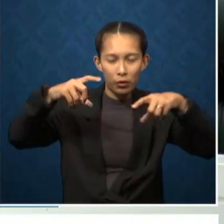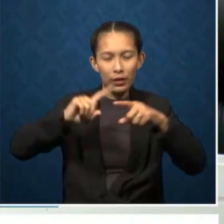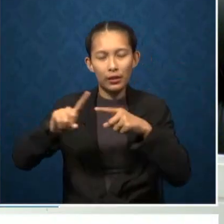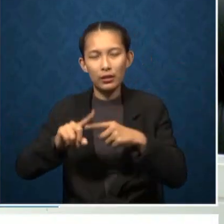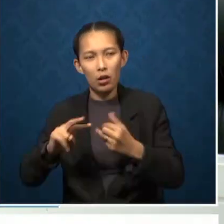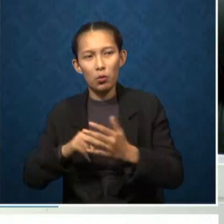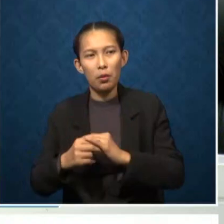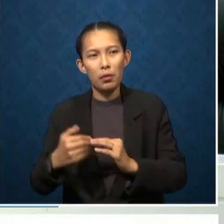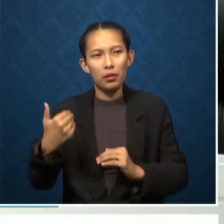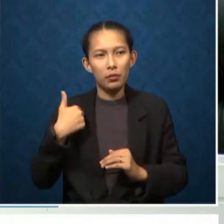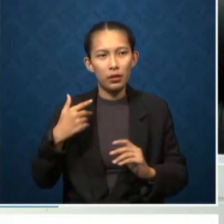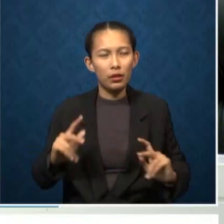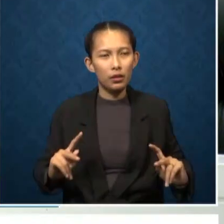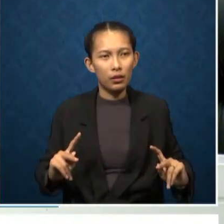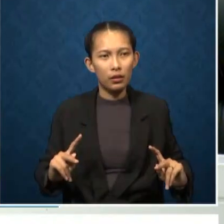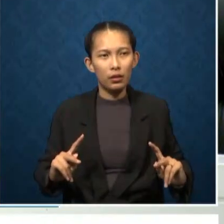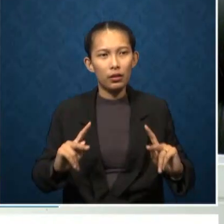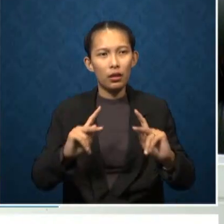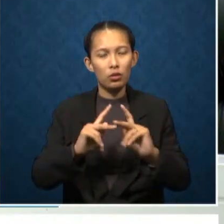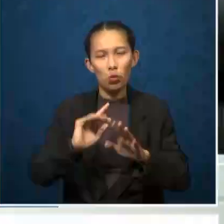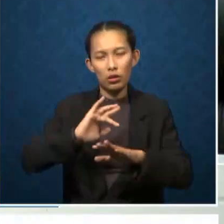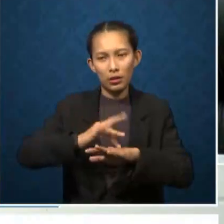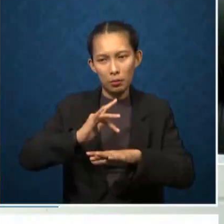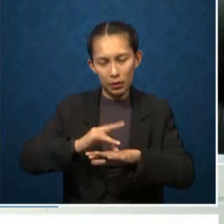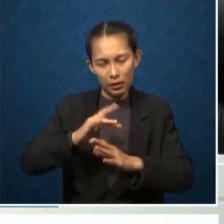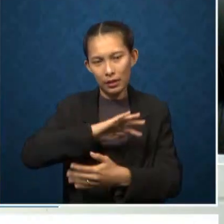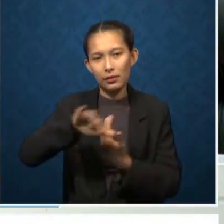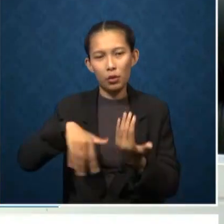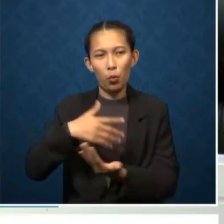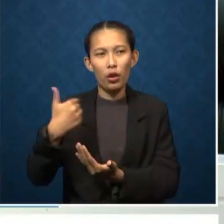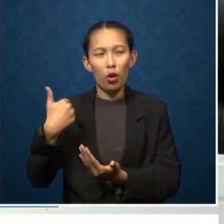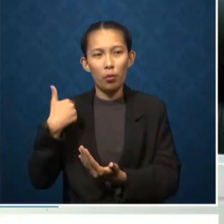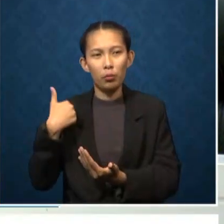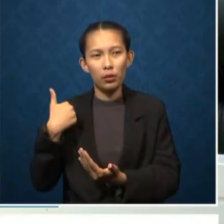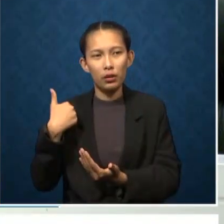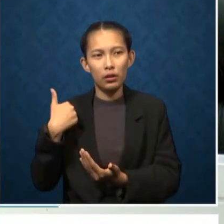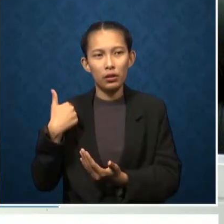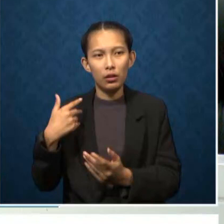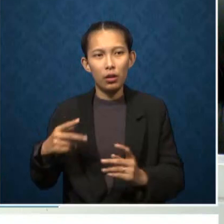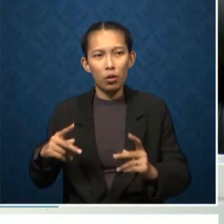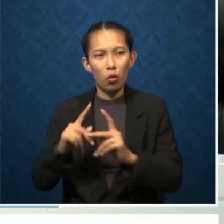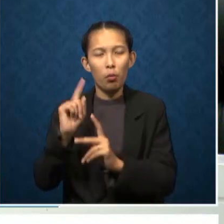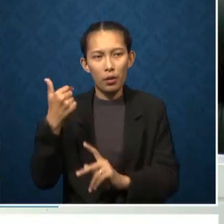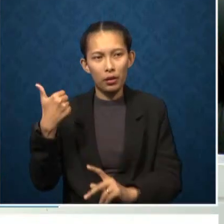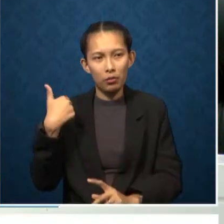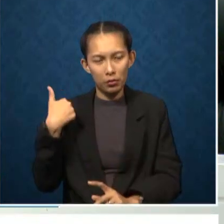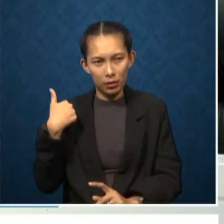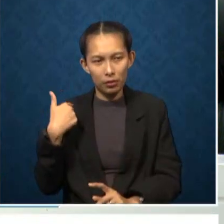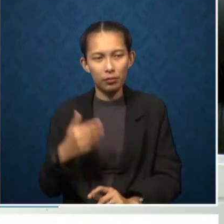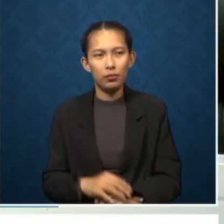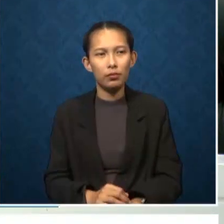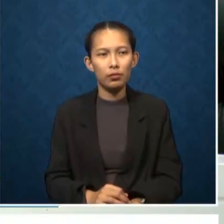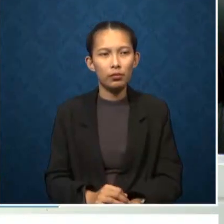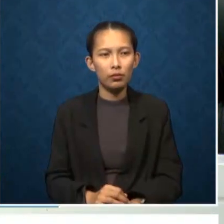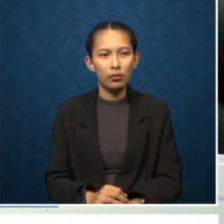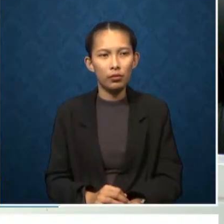รับเปลี่ยนของกระทรวงทรัพยากรธรรมชาติและสิ่งแวดล้อมนะคะในกรมหรือมีกรมใหม่ขึ้นมาที่เรียกว่ากรม Climate Change ก็ใช้หลักการเดียวกันนะ